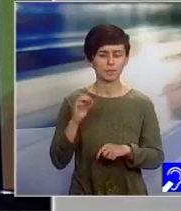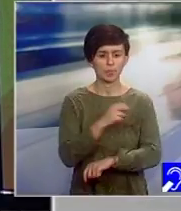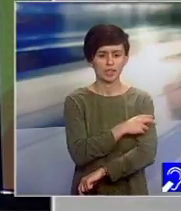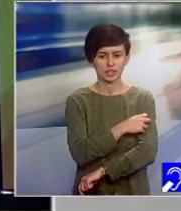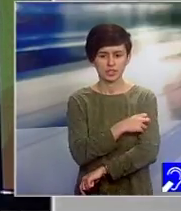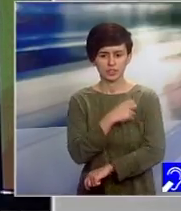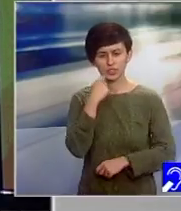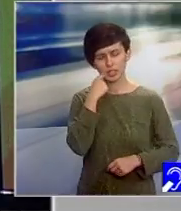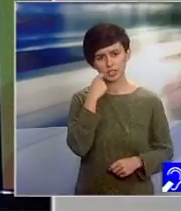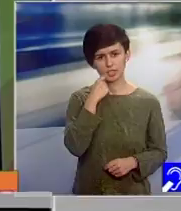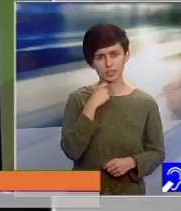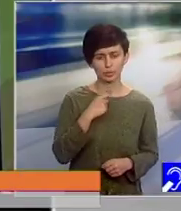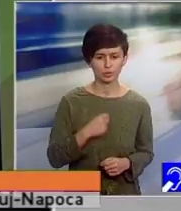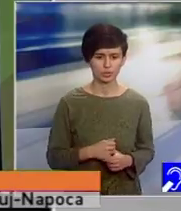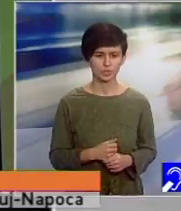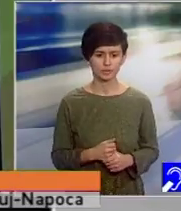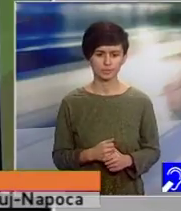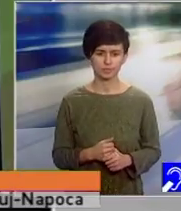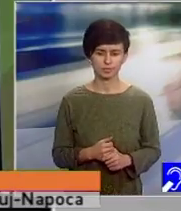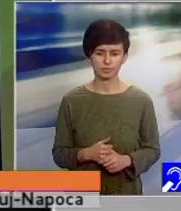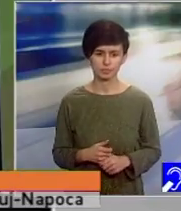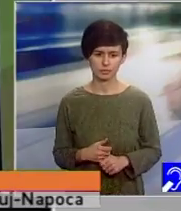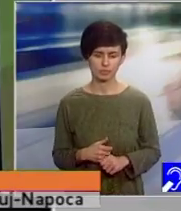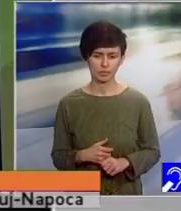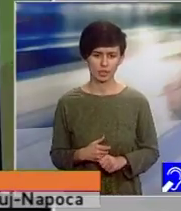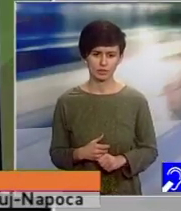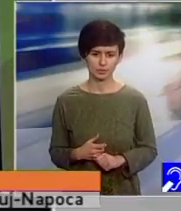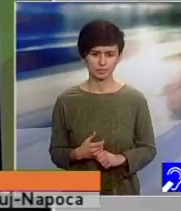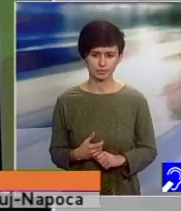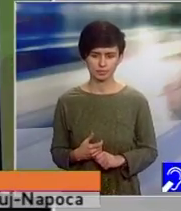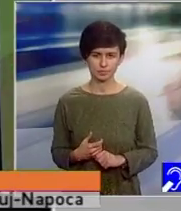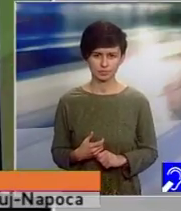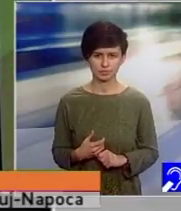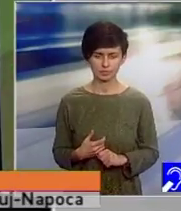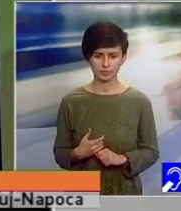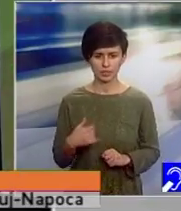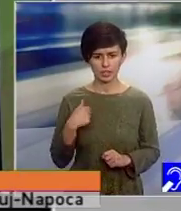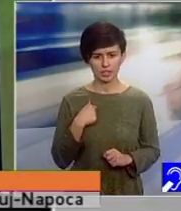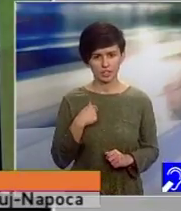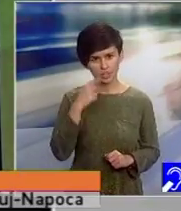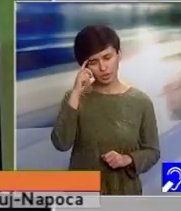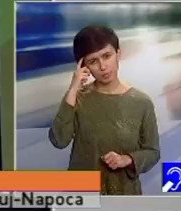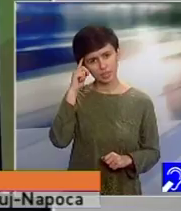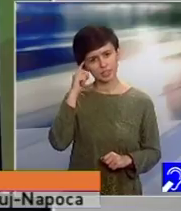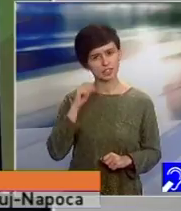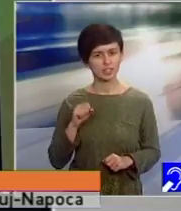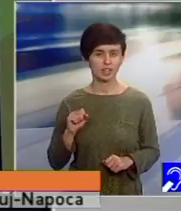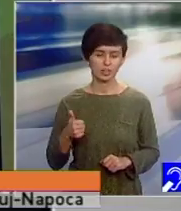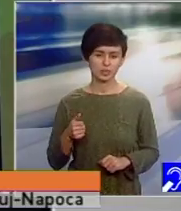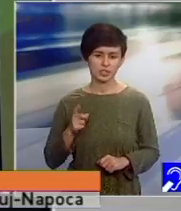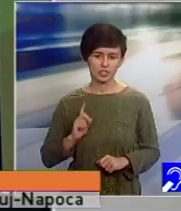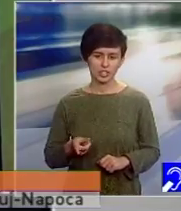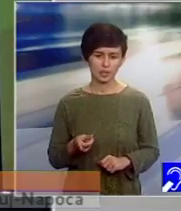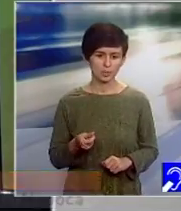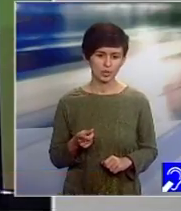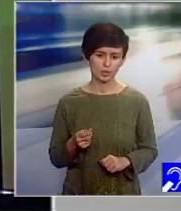Cluj. Știi, eu mă duc pe perceptul celei de-a 11-a porunci pe care i-a dat Dumnezeu lui Moise. Știi, decalogul, a 11-a, stai banc, dar cu realitate. Fiecare să-și